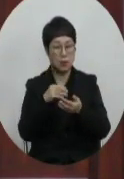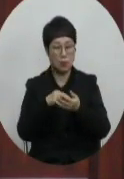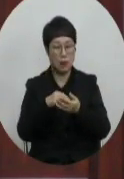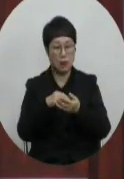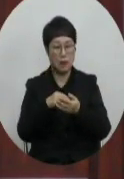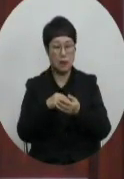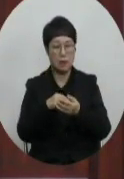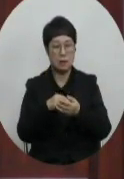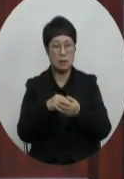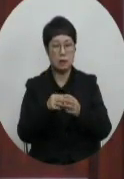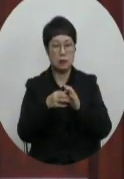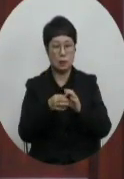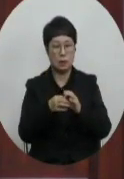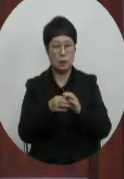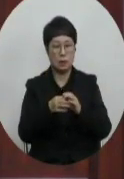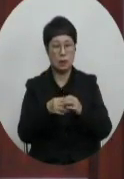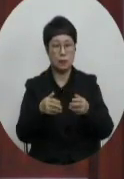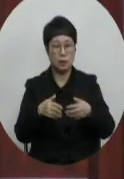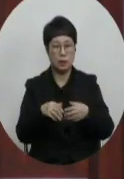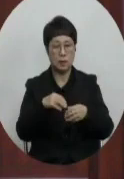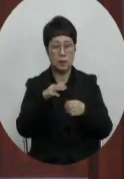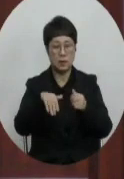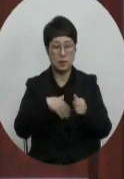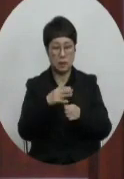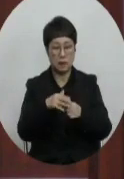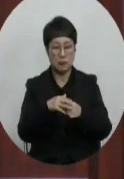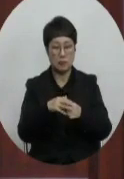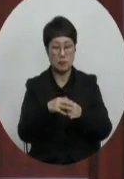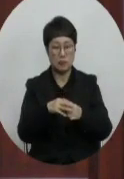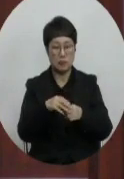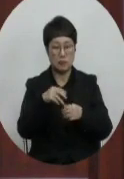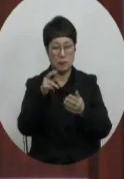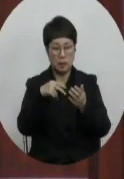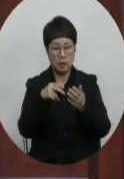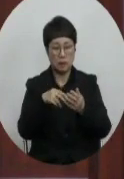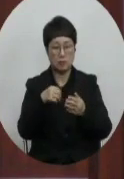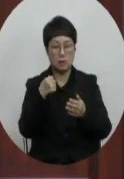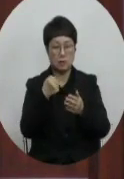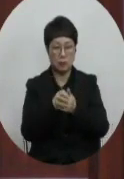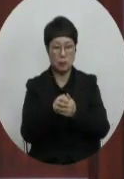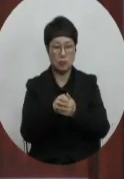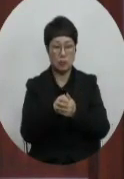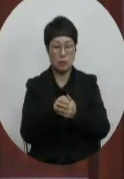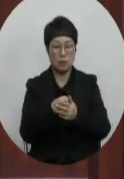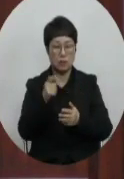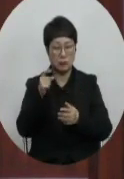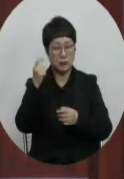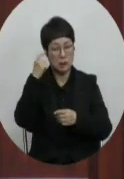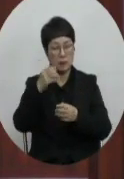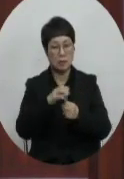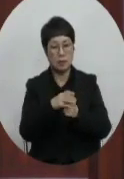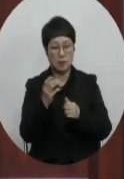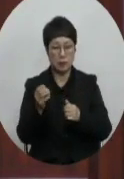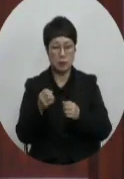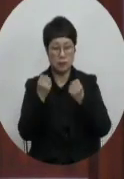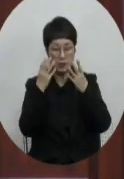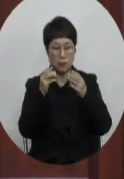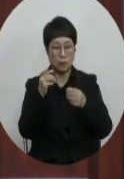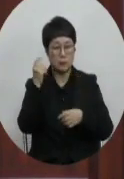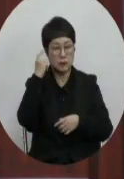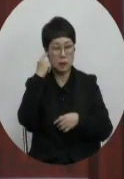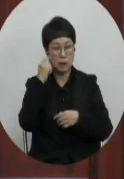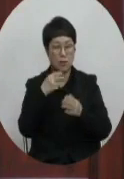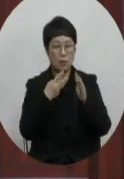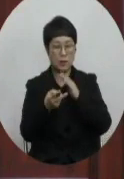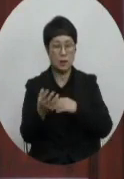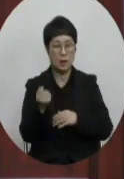위해 절실하게 필요한 사항을 짚어보는 자리라고 결론 내리면서 굳어진 생각은 걷어내고 새로운 관점과 비전을